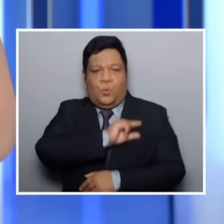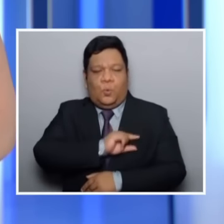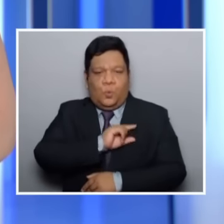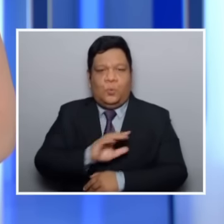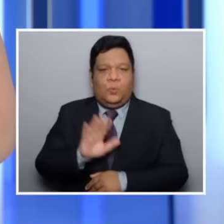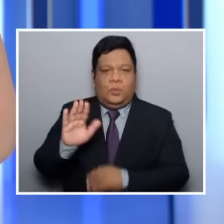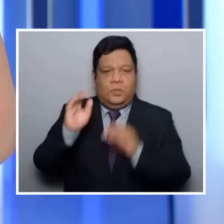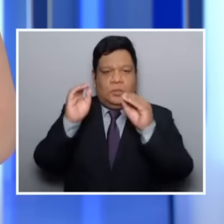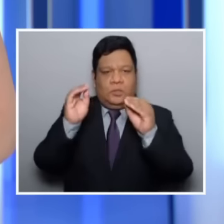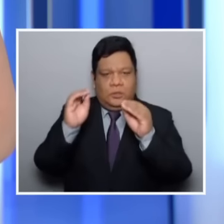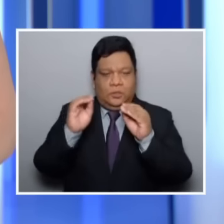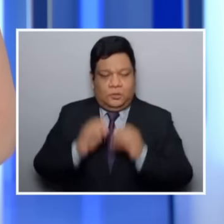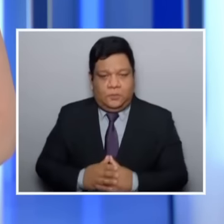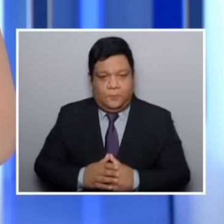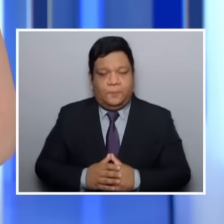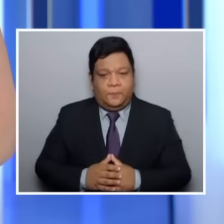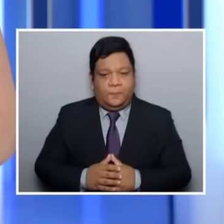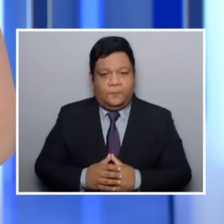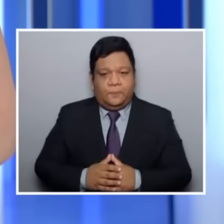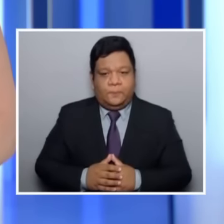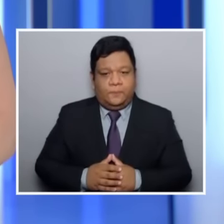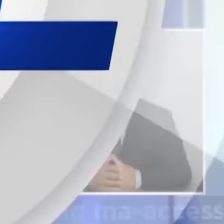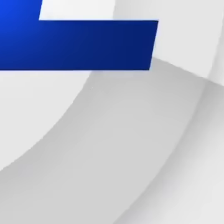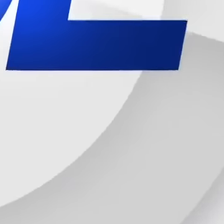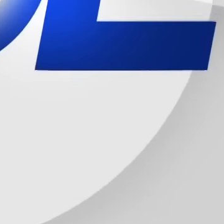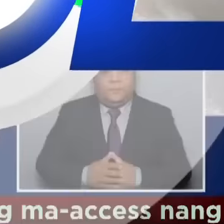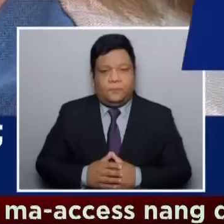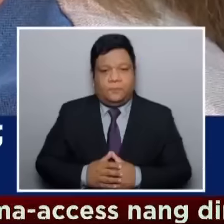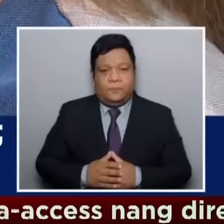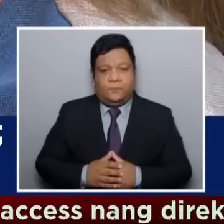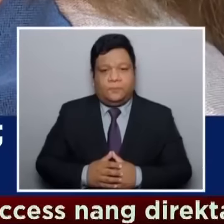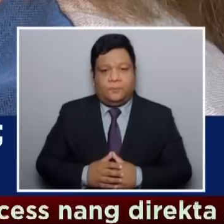pagtuturo. Nagpapatrol, Ara Perez.